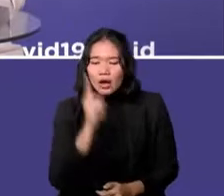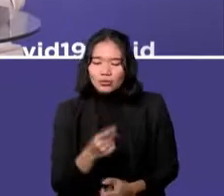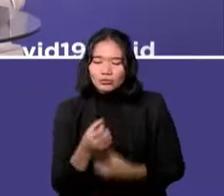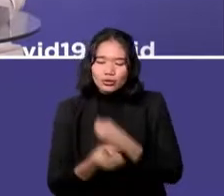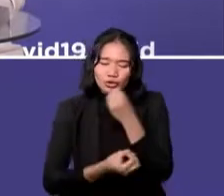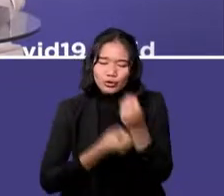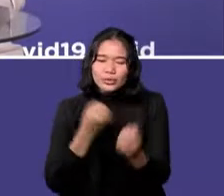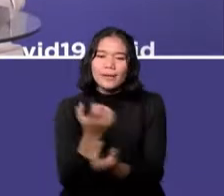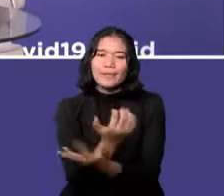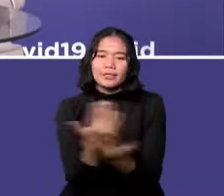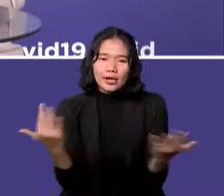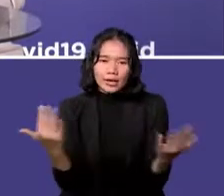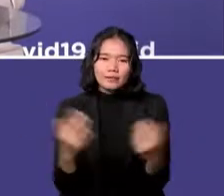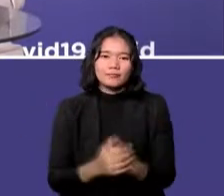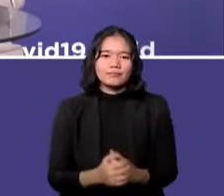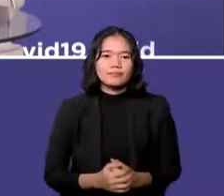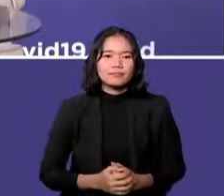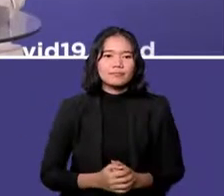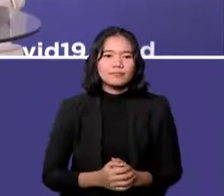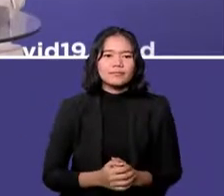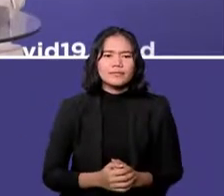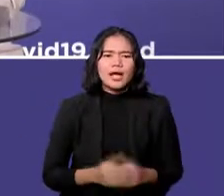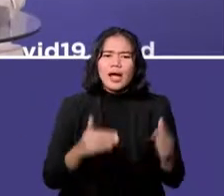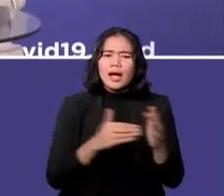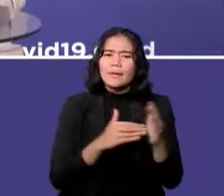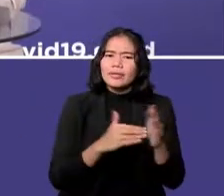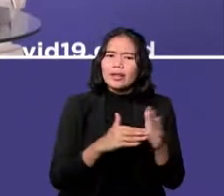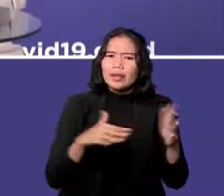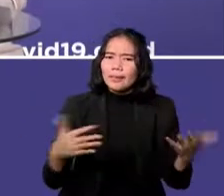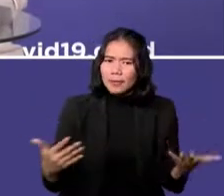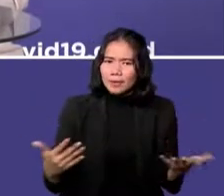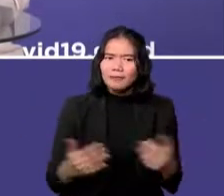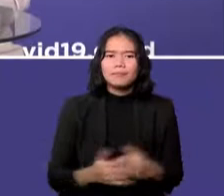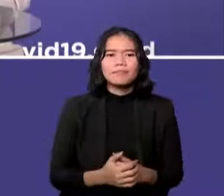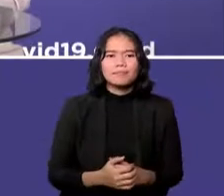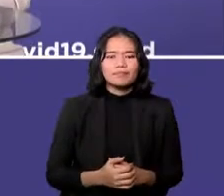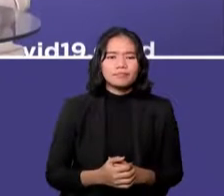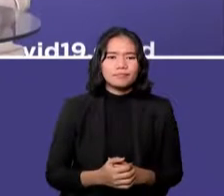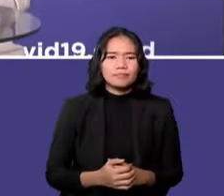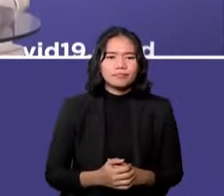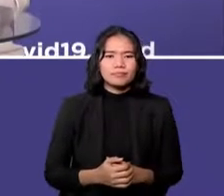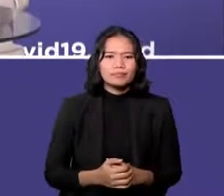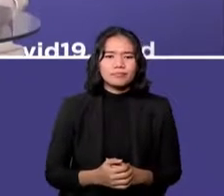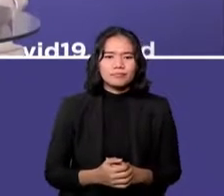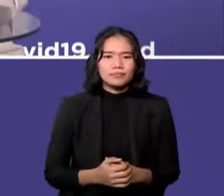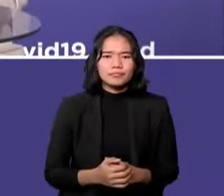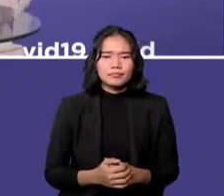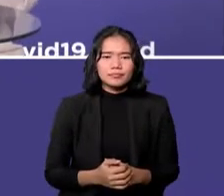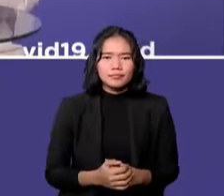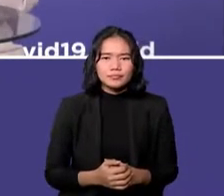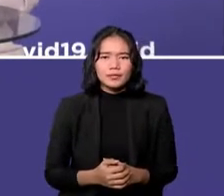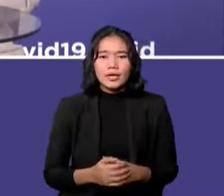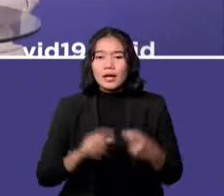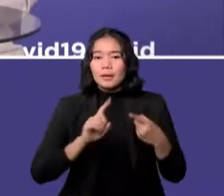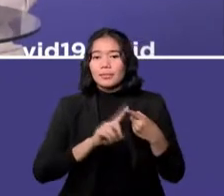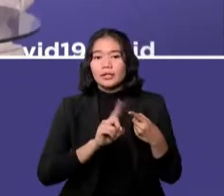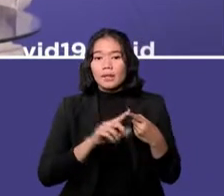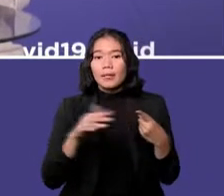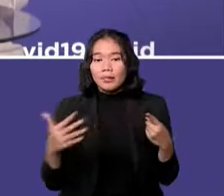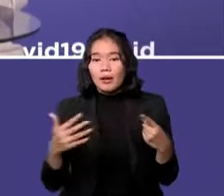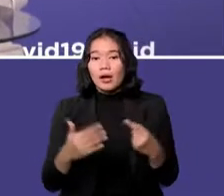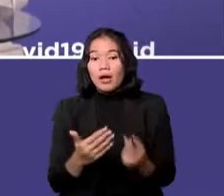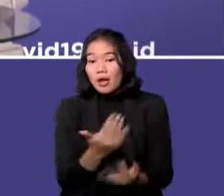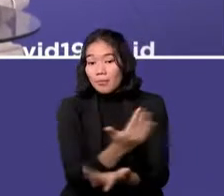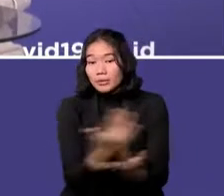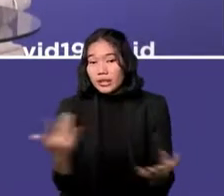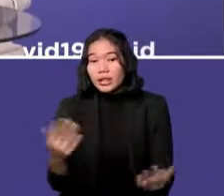sosialisasikan terus-menerus. Selanjutnya, tantangannya kita ya dalam mensosialisasikan ini. Jadi pertama adalah mungkin